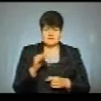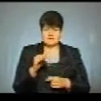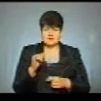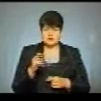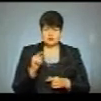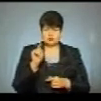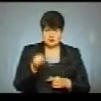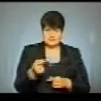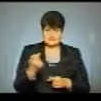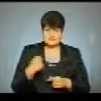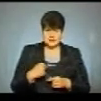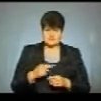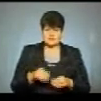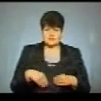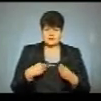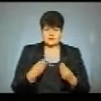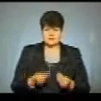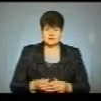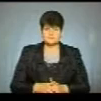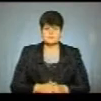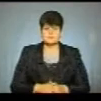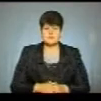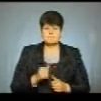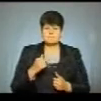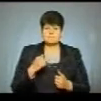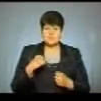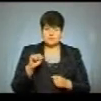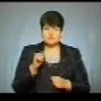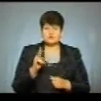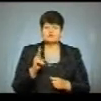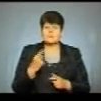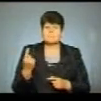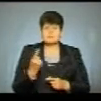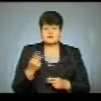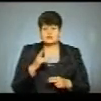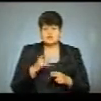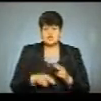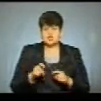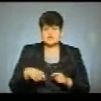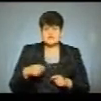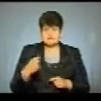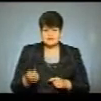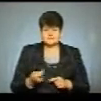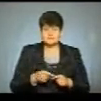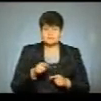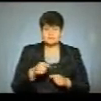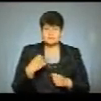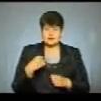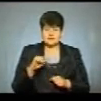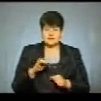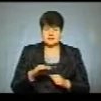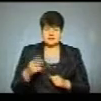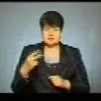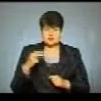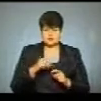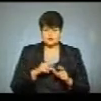і назад, і передати естафетну паличку. Перемагає той, хто перший прибіжить, закінчить естафету. У цій естафеті перемогли учні